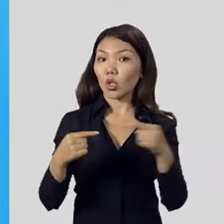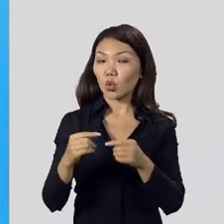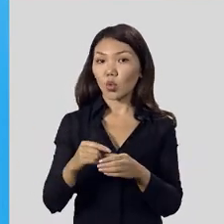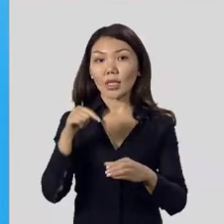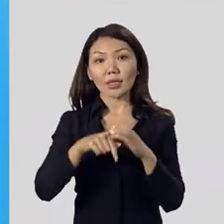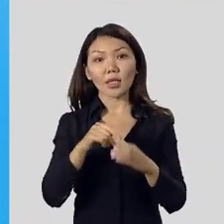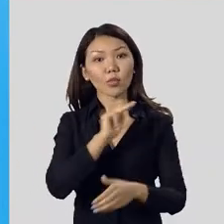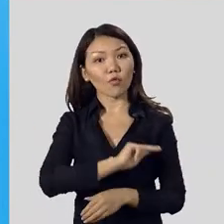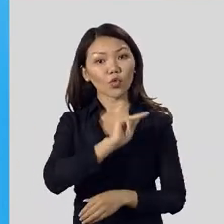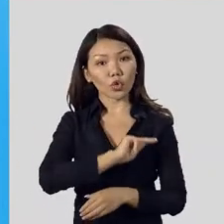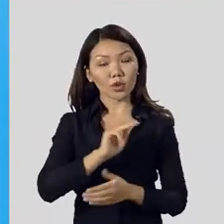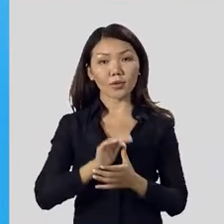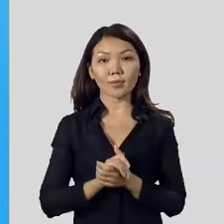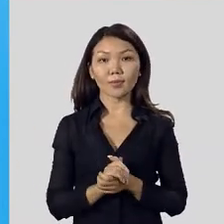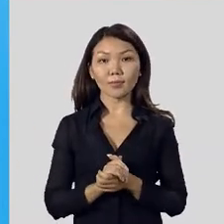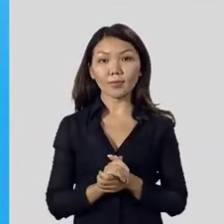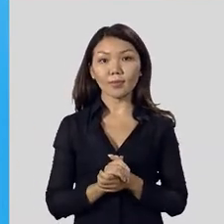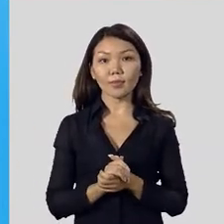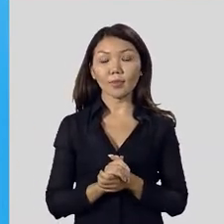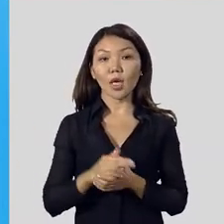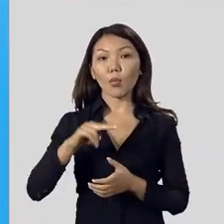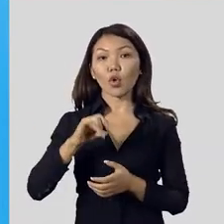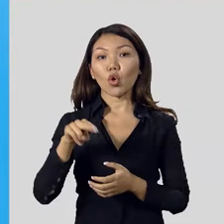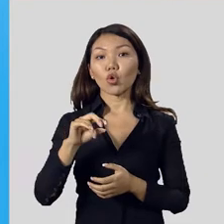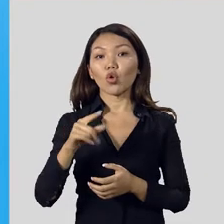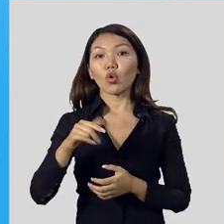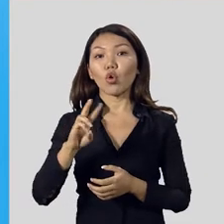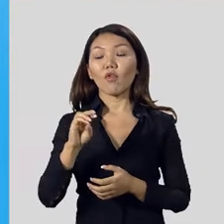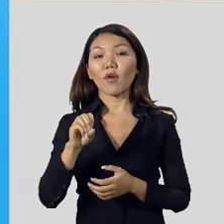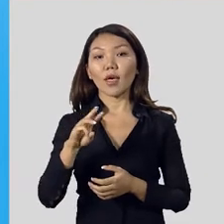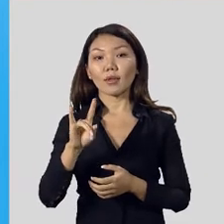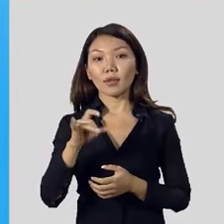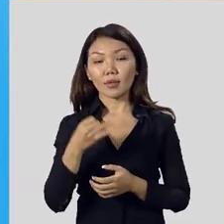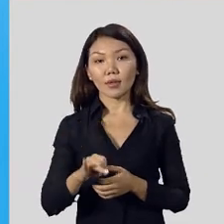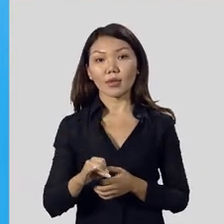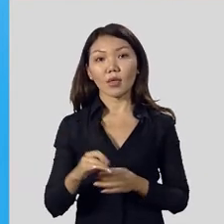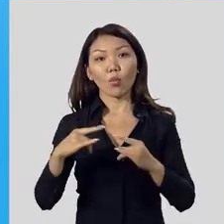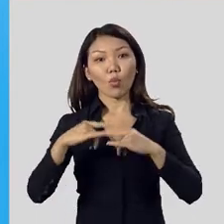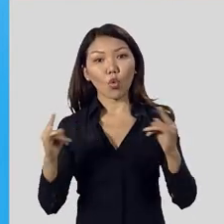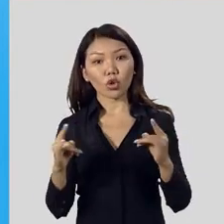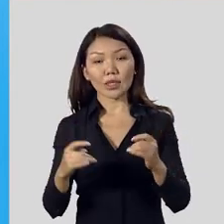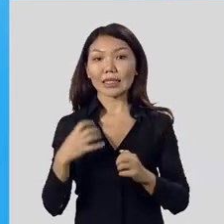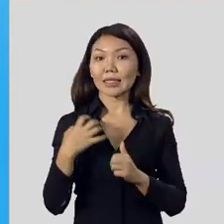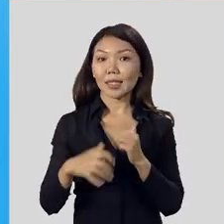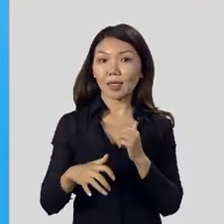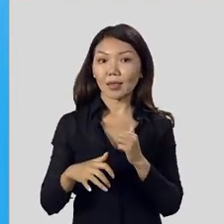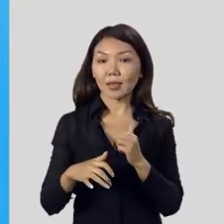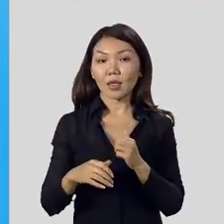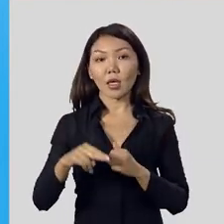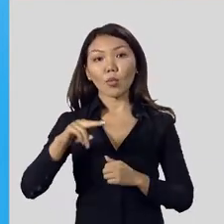и функциями. Продолговатый мозг, мост, средний и промежуточный